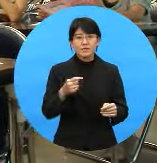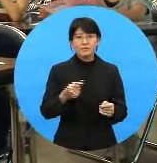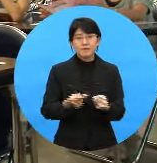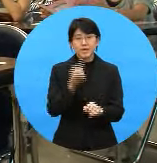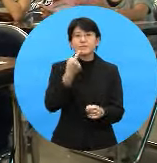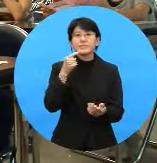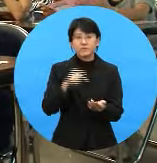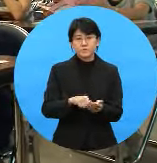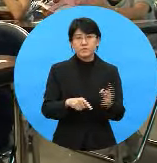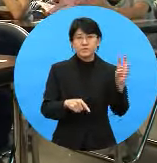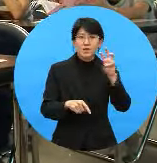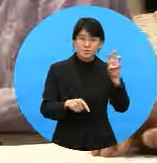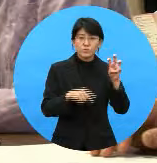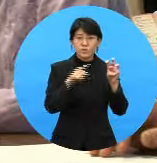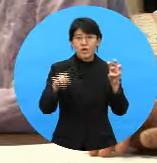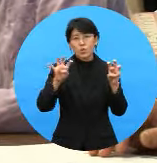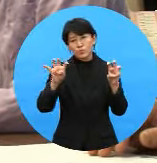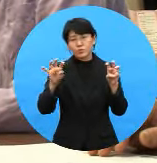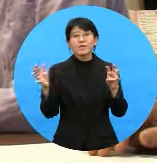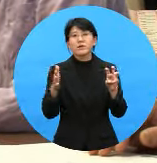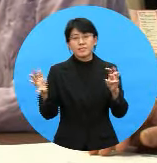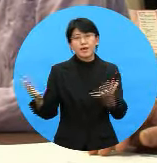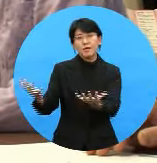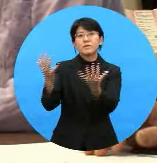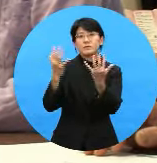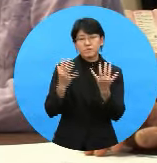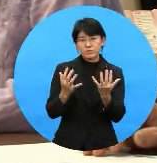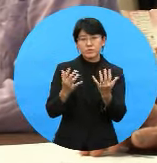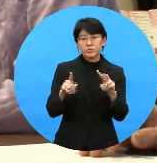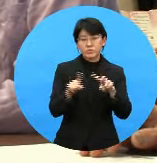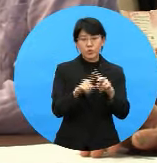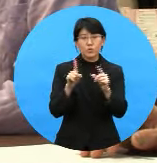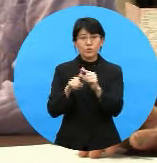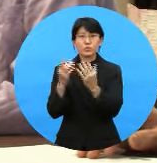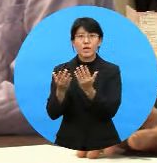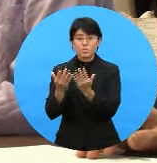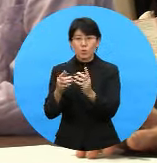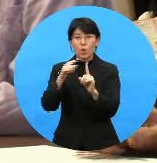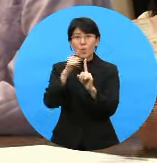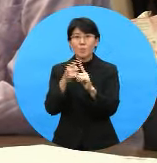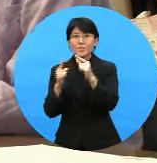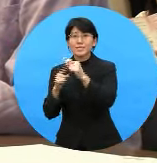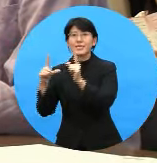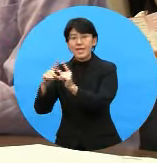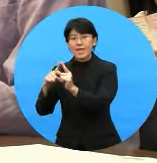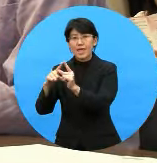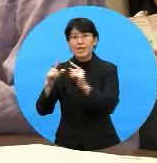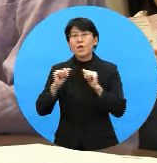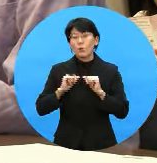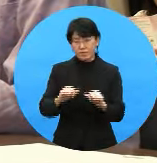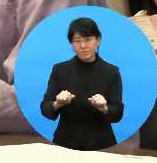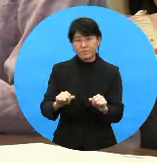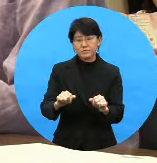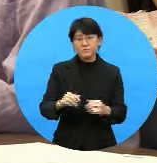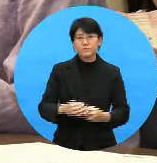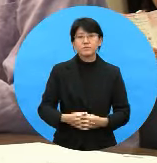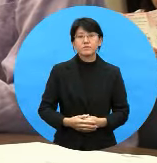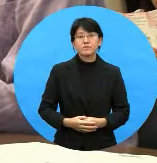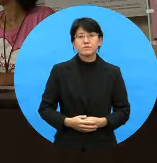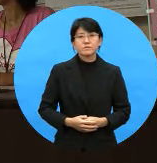すい30歳から40歳代が多く集まる小中学校 PTA を対象に行っています